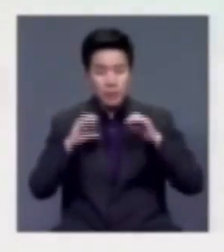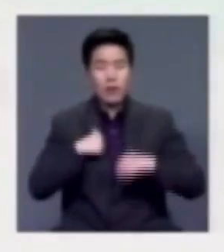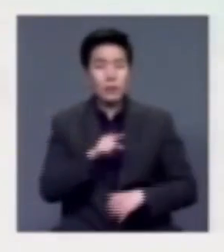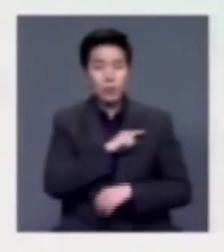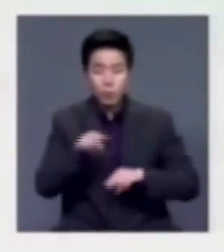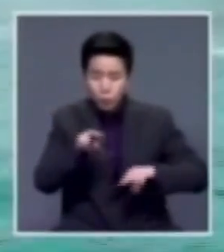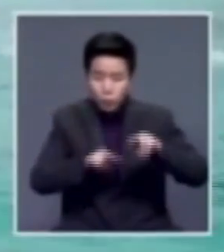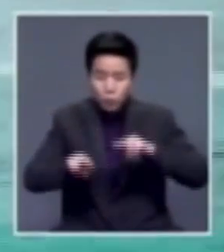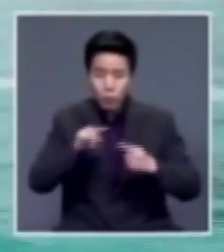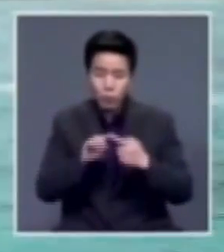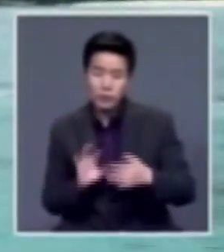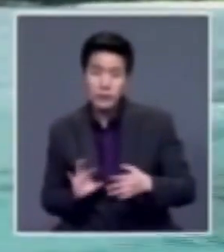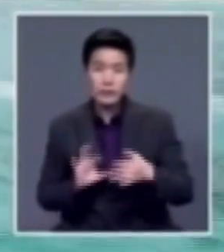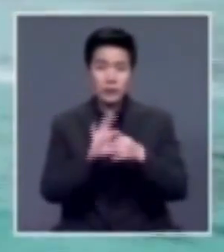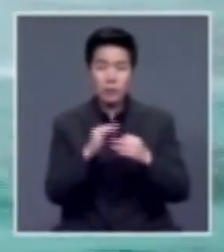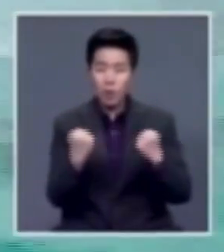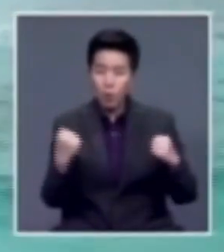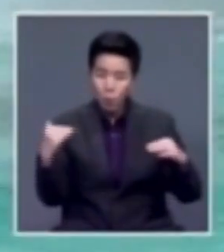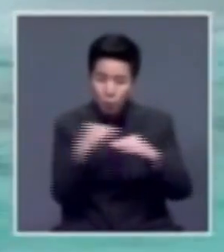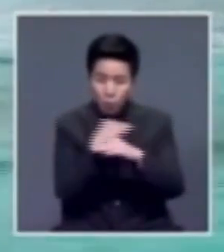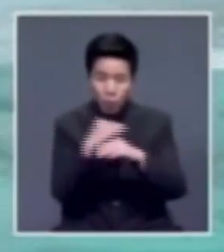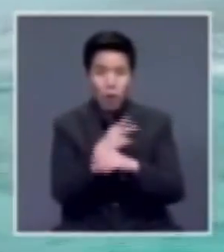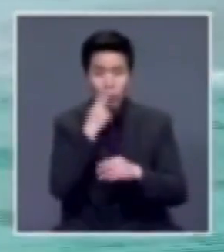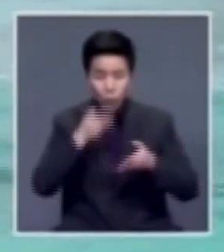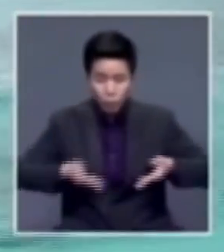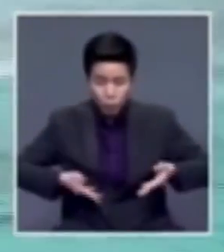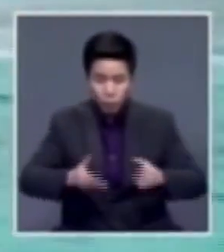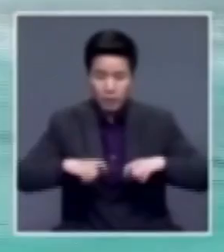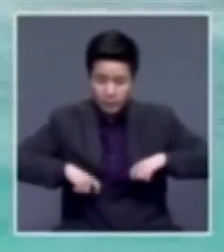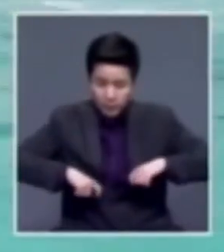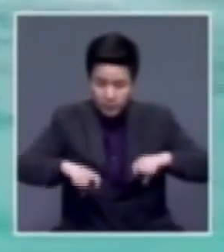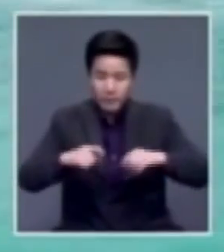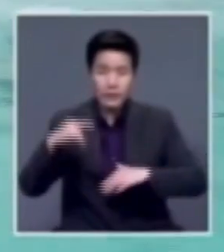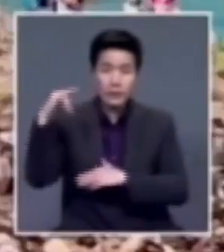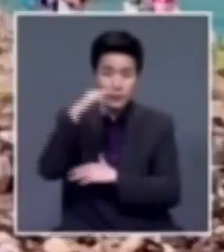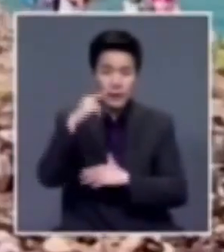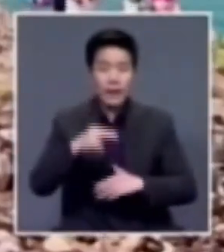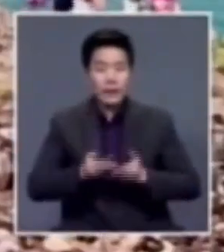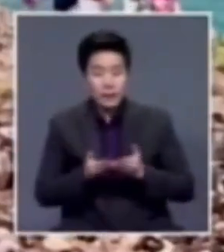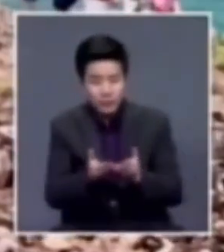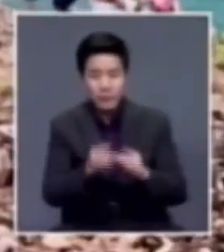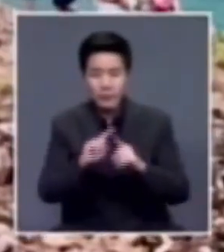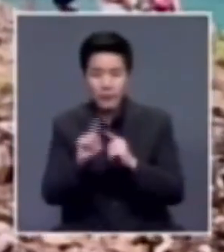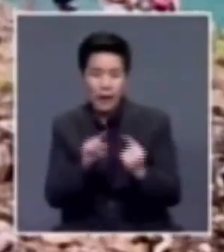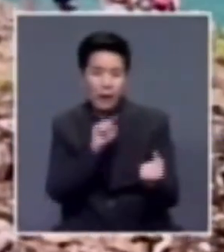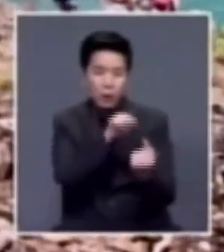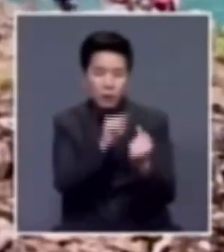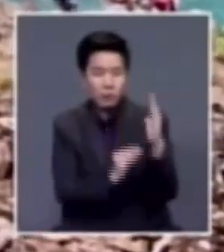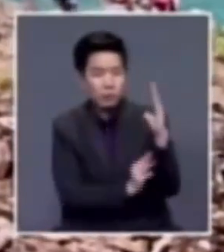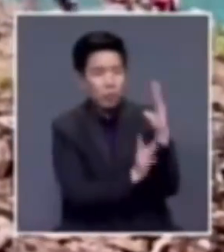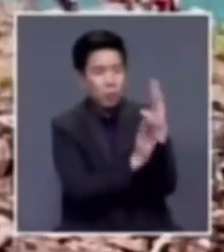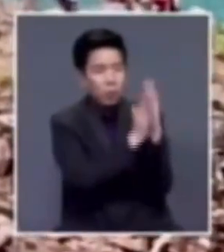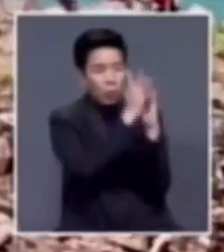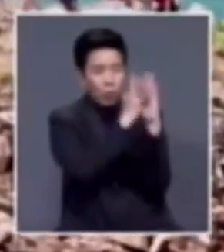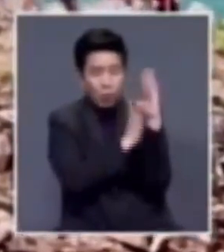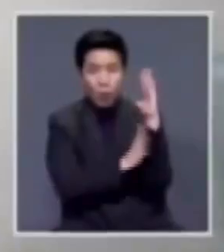แลในภาพใหญ่เพื่อจะเชื่อมโยงการคมนาคมทั้งทางถนนทางรางทางน้ำทางอากาศเพื่อให้ความเจริญเข้าถึงทุกพื้นที่มี